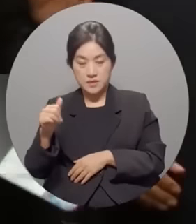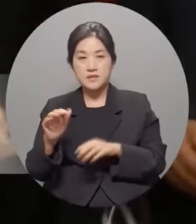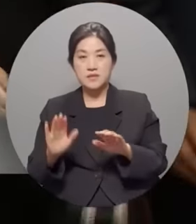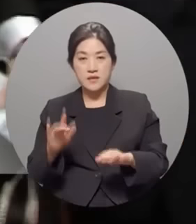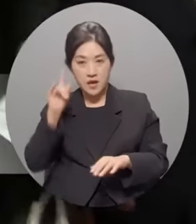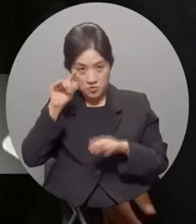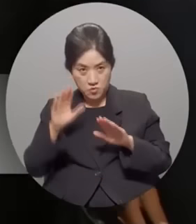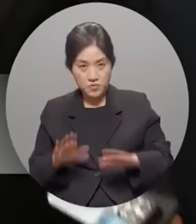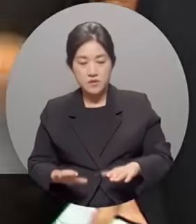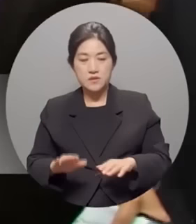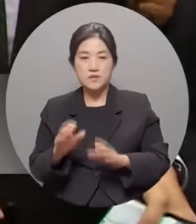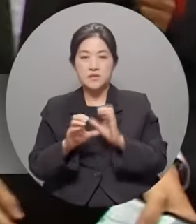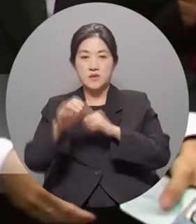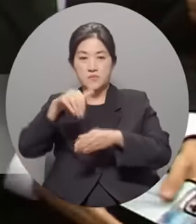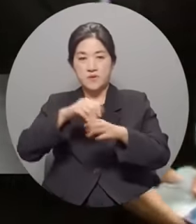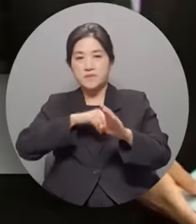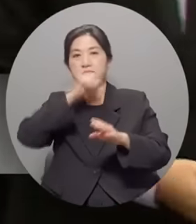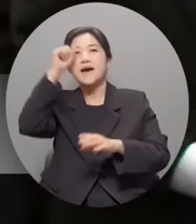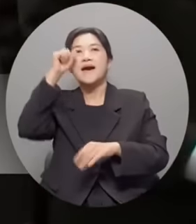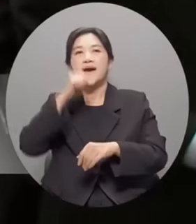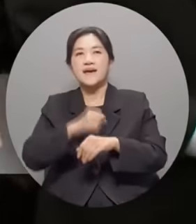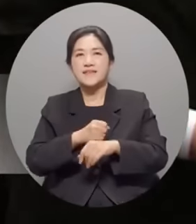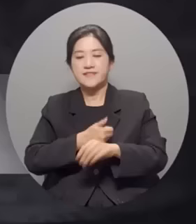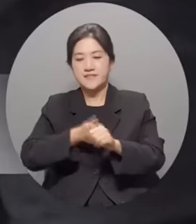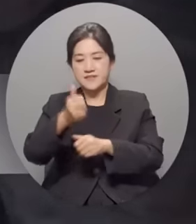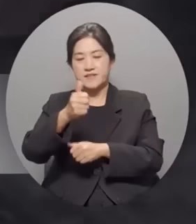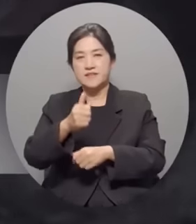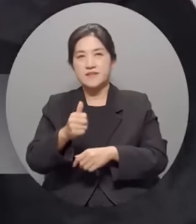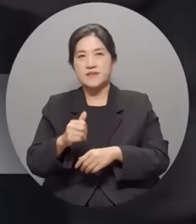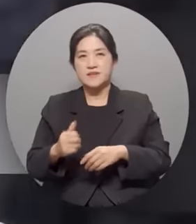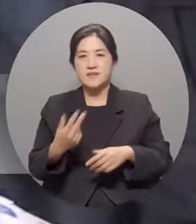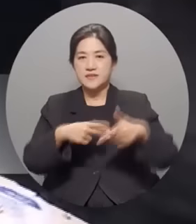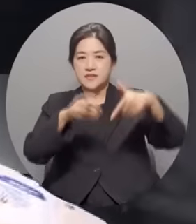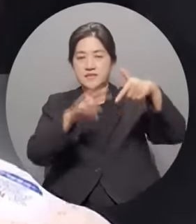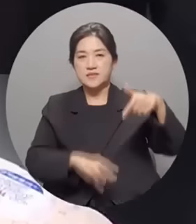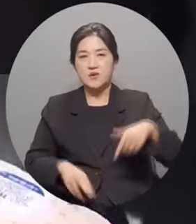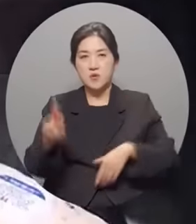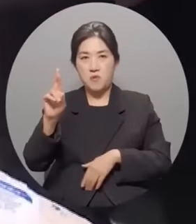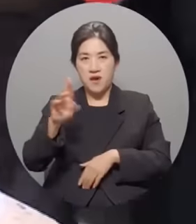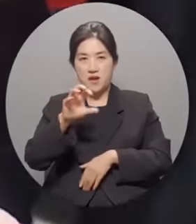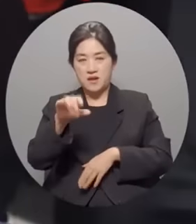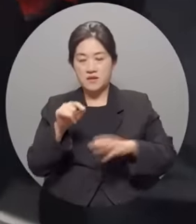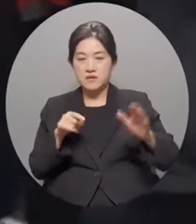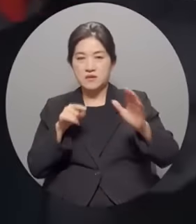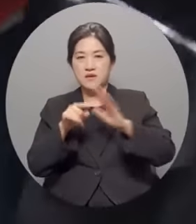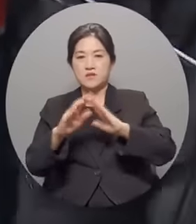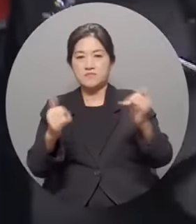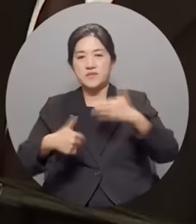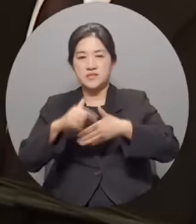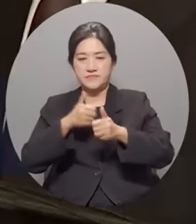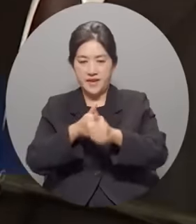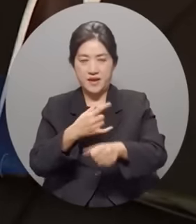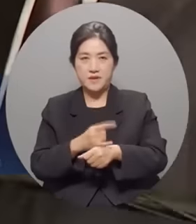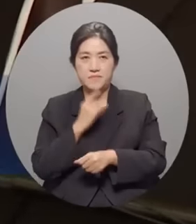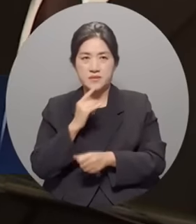제복걸 선거에서 승리했던 인천 강화를 찾은 자리에서 민심을 따르겠다고 말했습니다